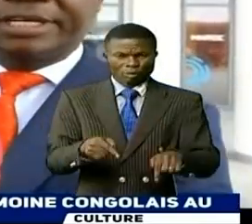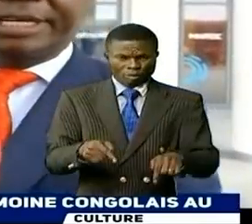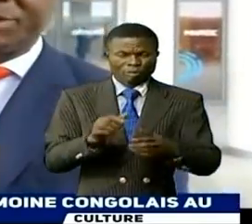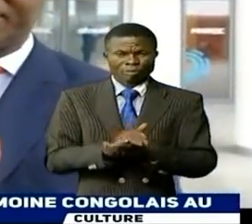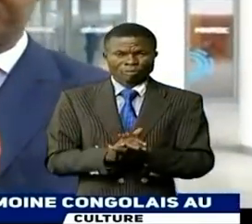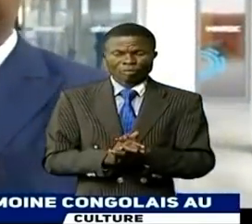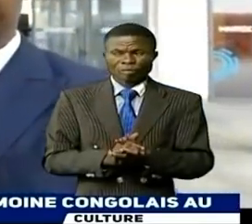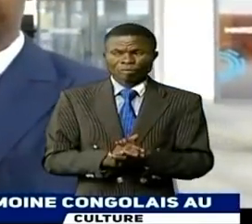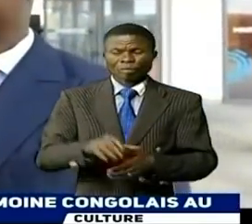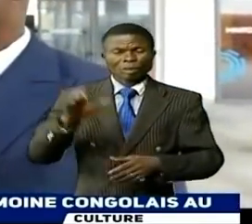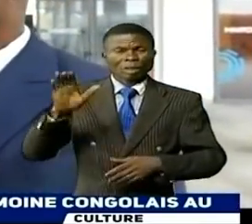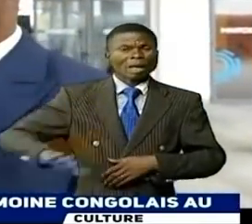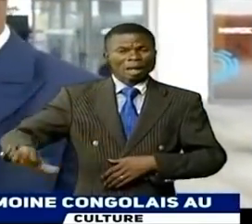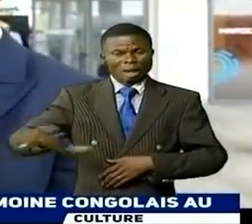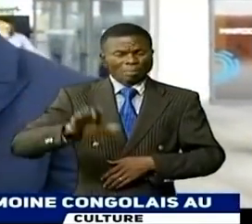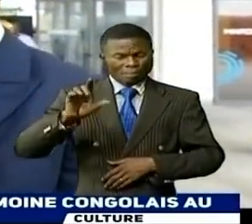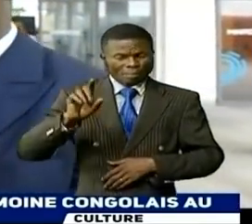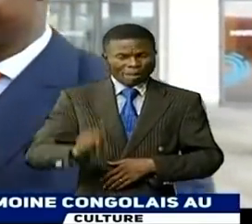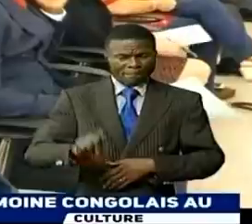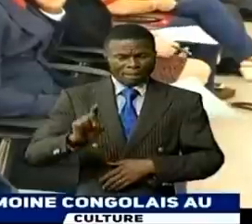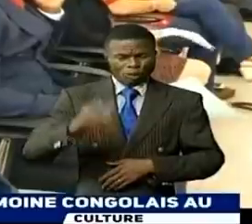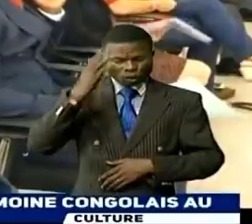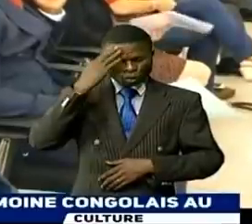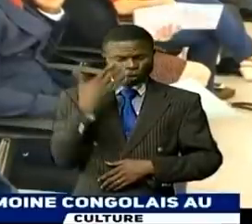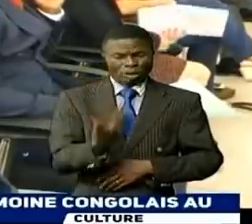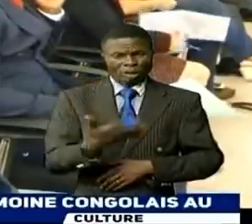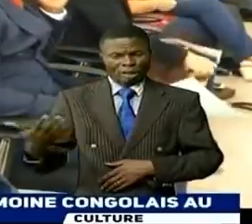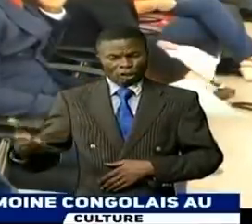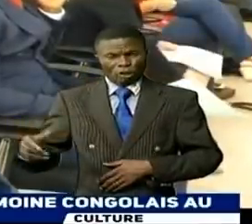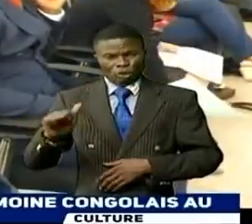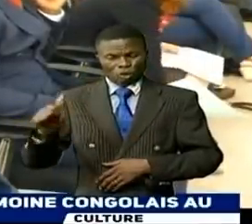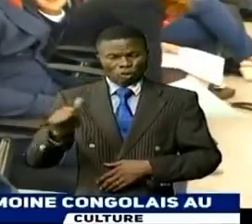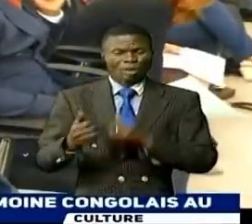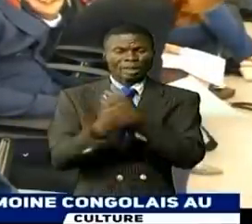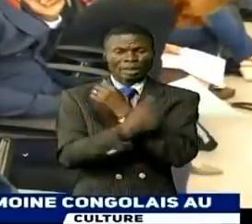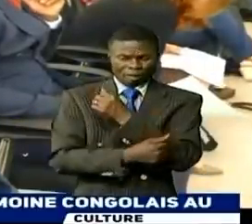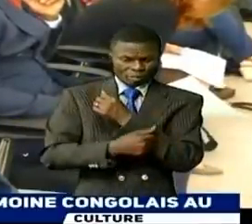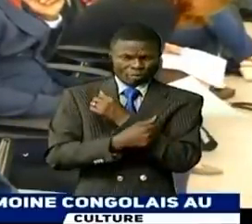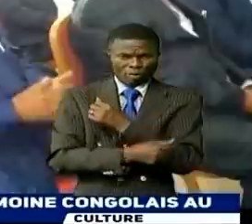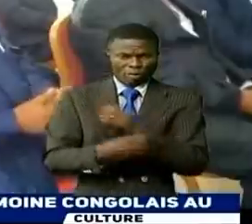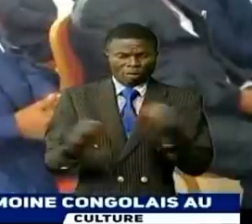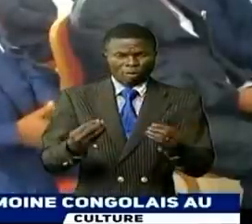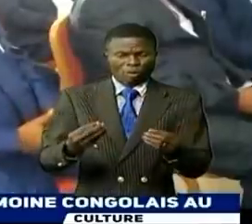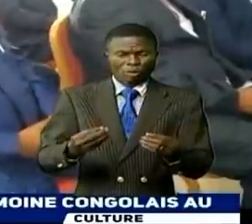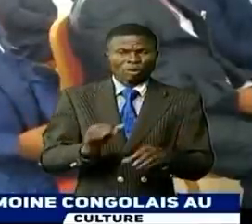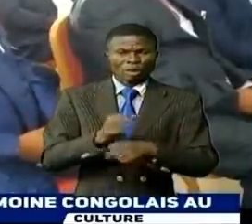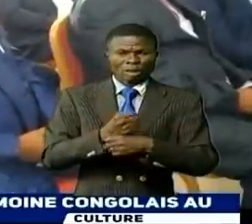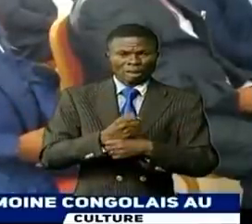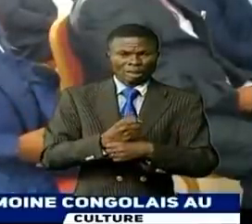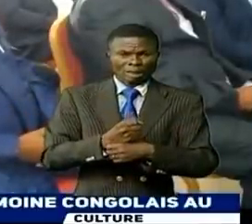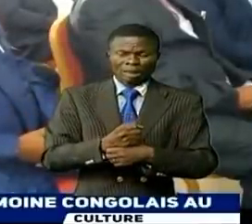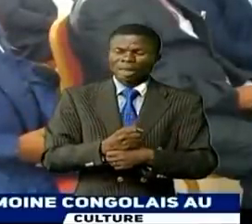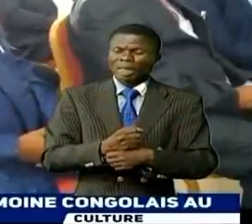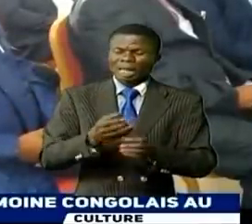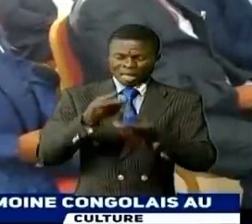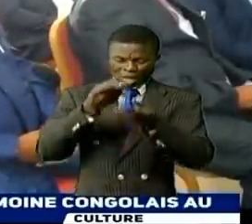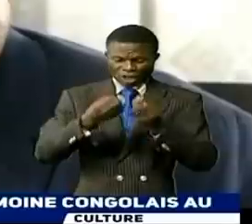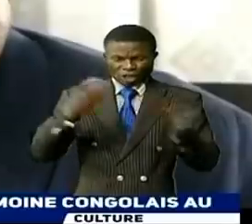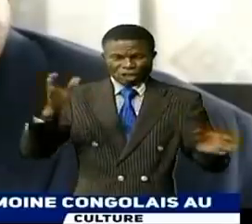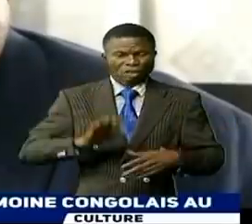pays a besoin de connaître ses biens culturels, de les inventorier en vue de constituer un registre national. C'est ce qui